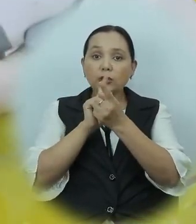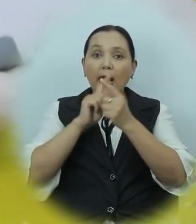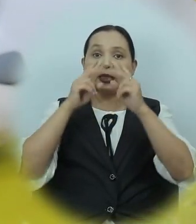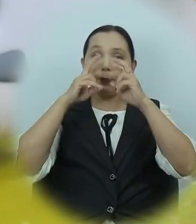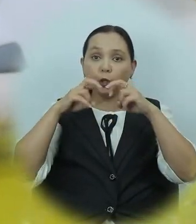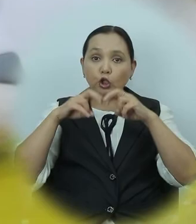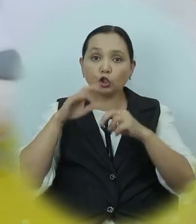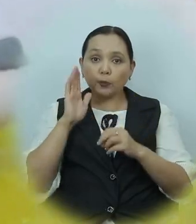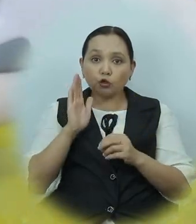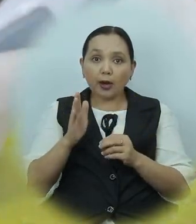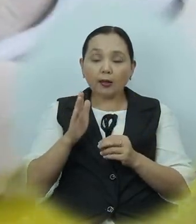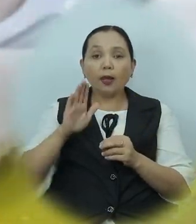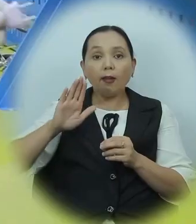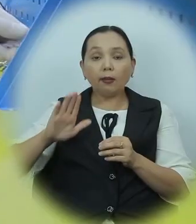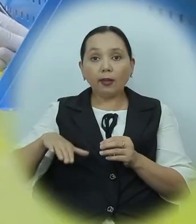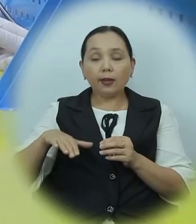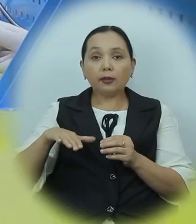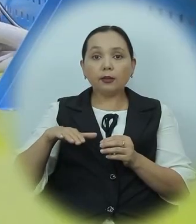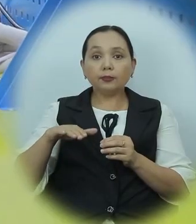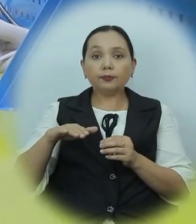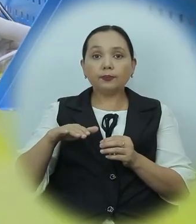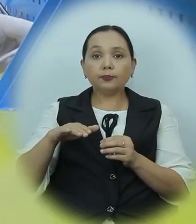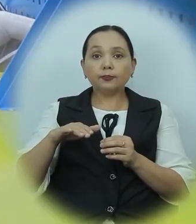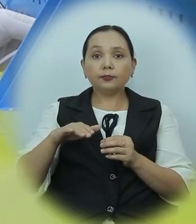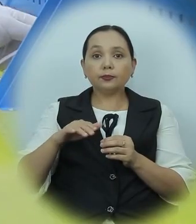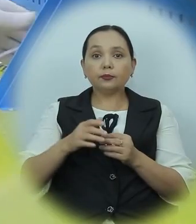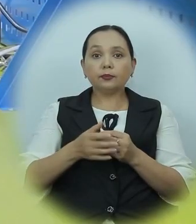chiqiladi. Keyin